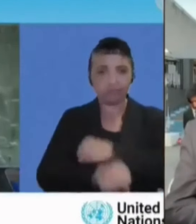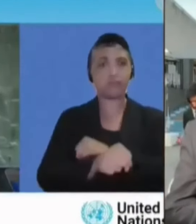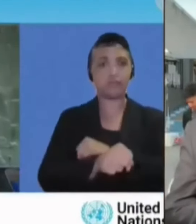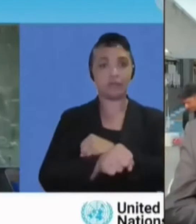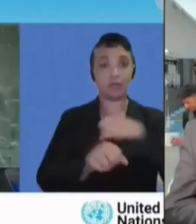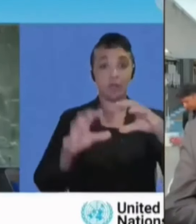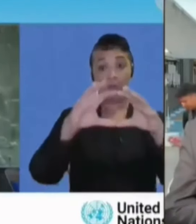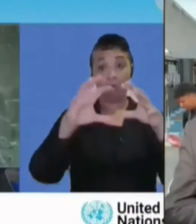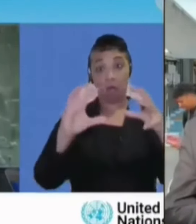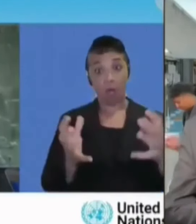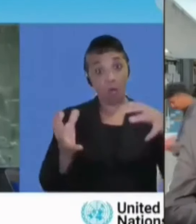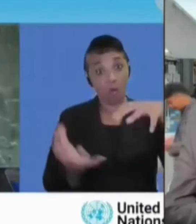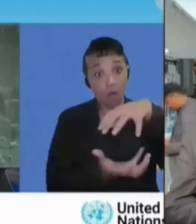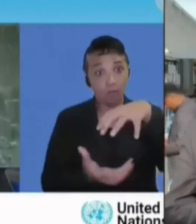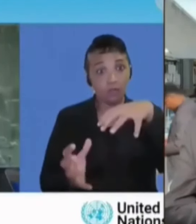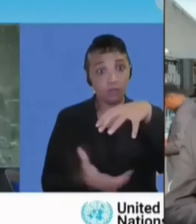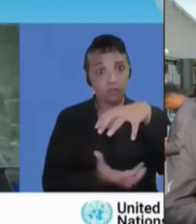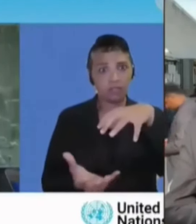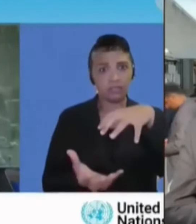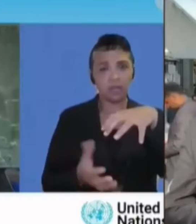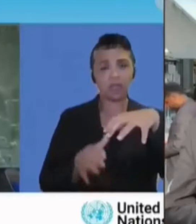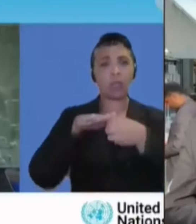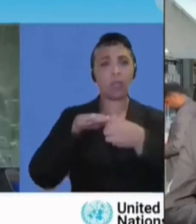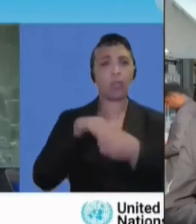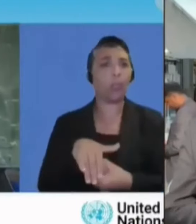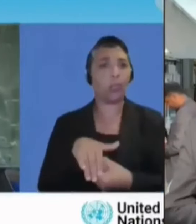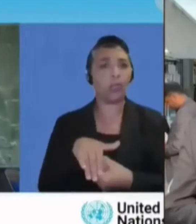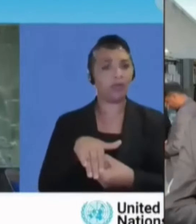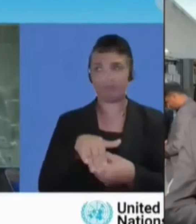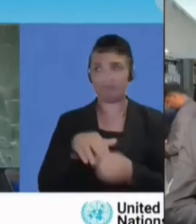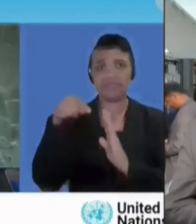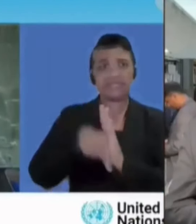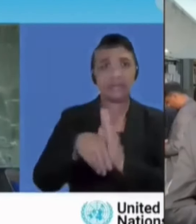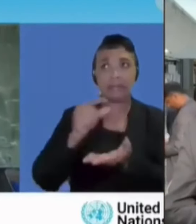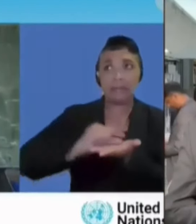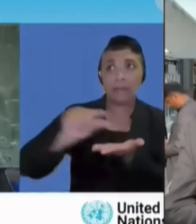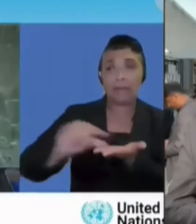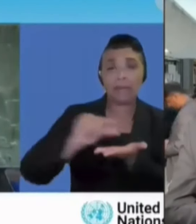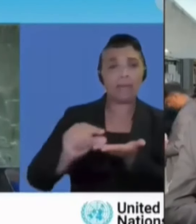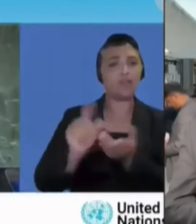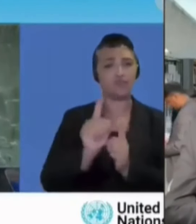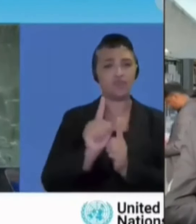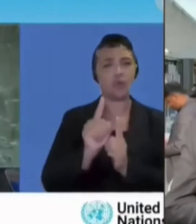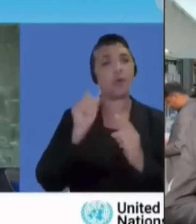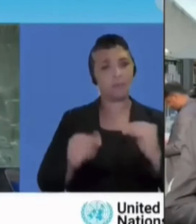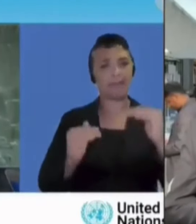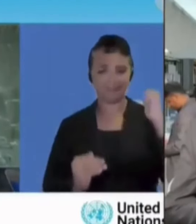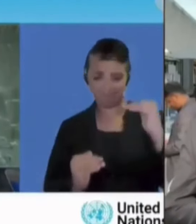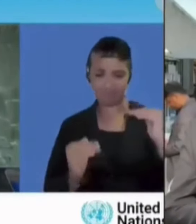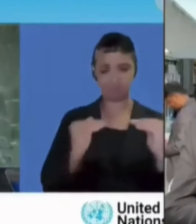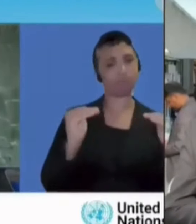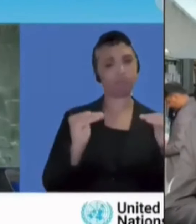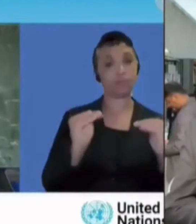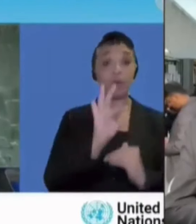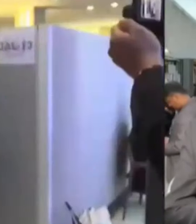tanggal 7 Oktober. Tetapi juga tidak ada justifikasi terhadap apa yang dilakukan oleh Israel, tidak ada justifikasi tentang hukuman kolektif